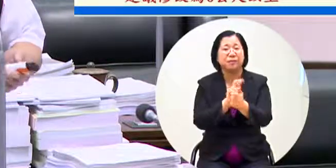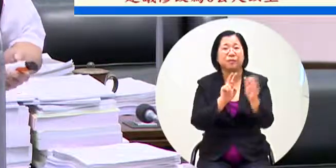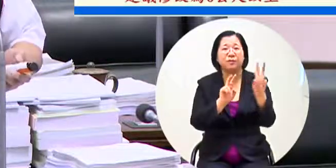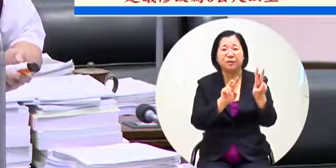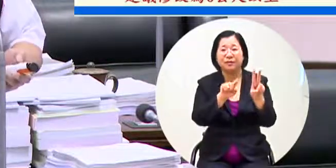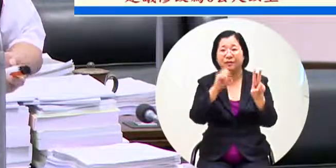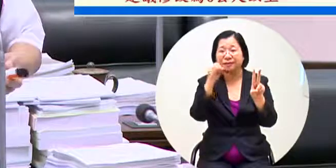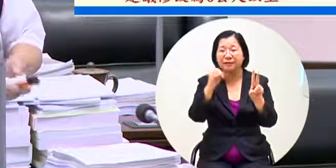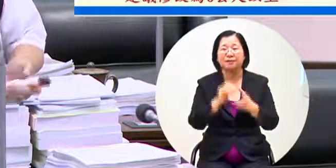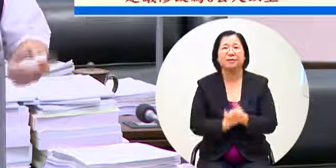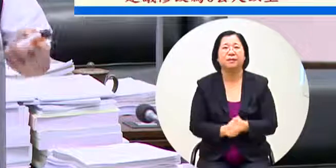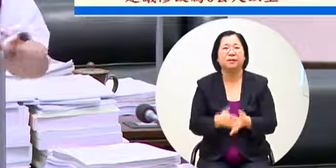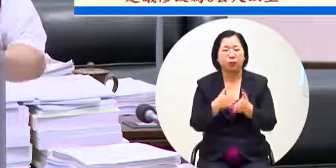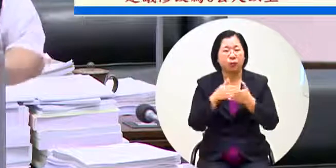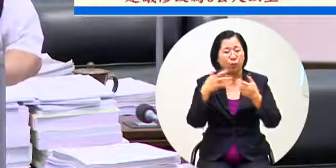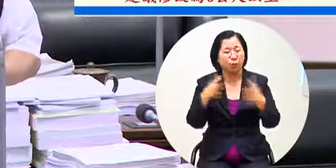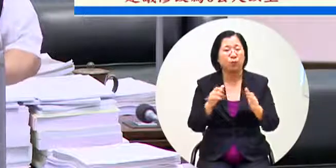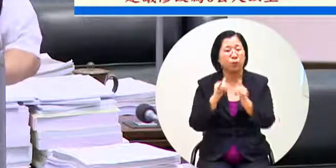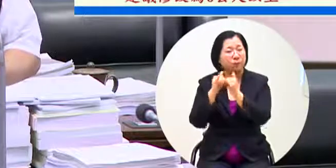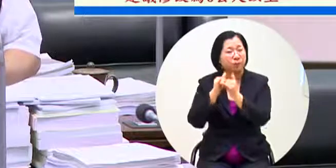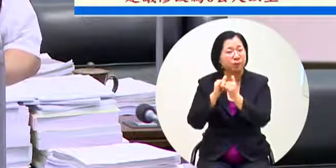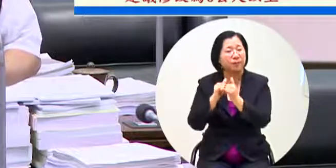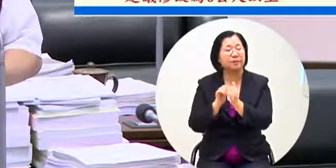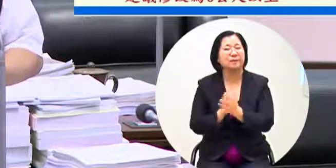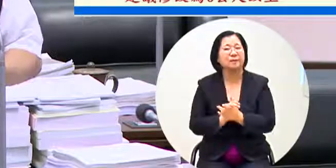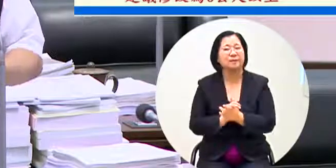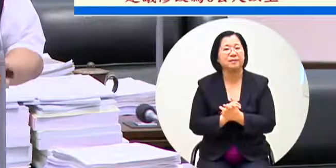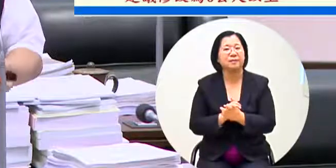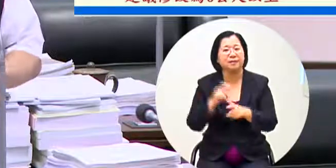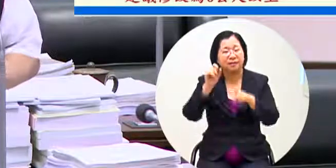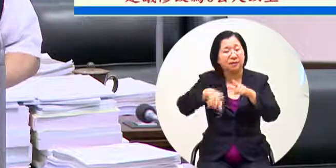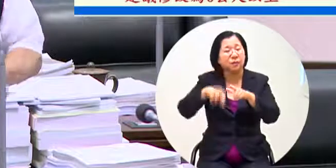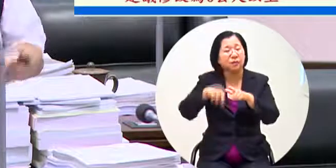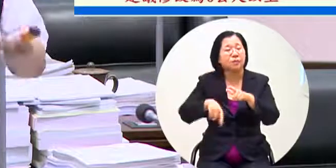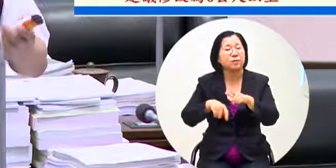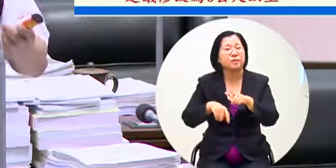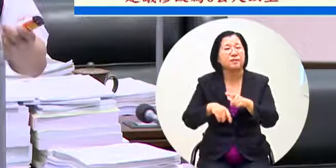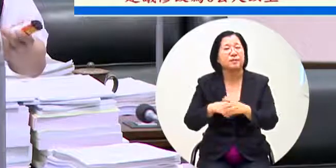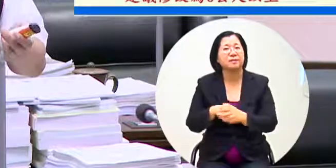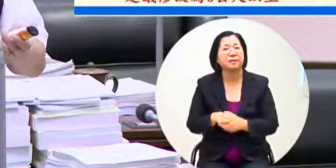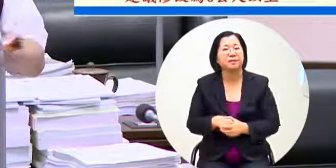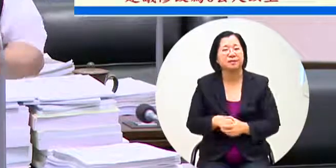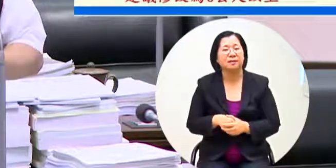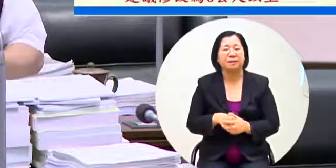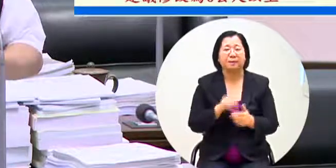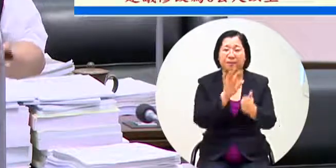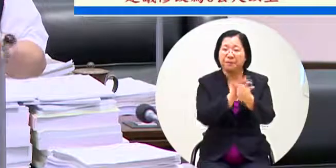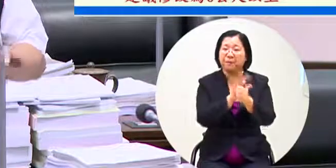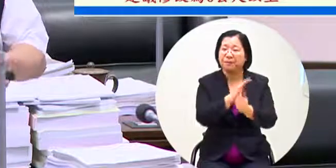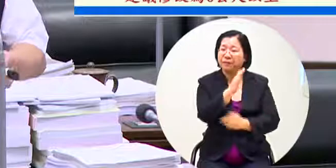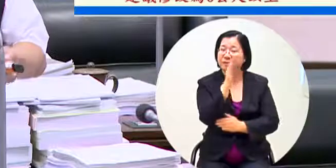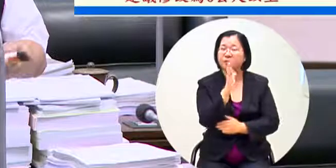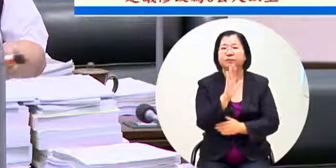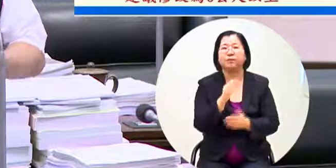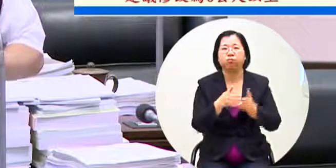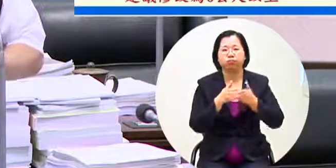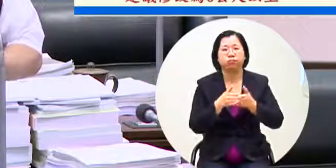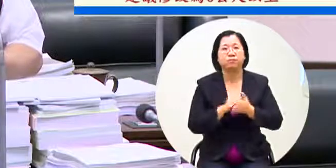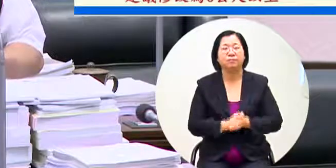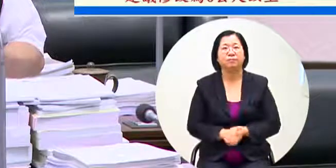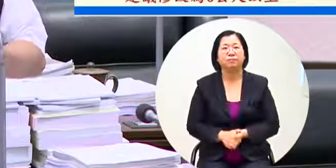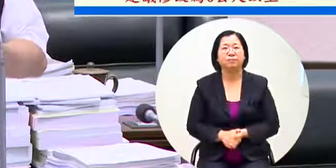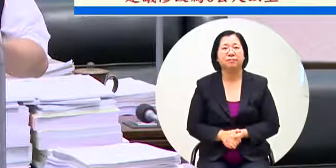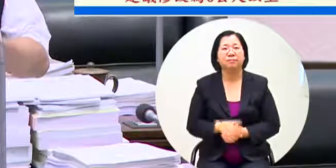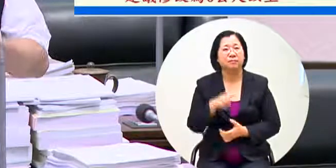间的这個、业者来甲咱这個政府斗相共，咱的这个场所无够，人力无